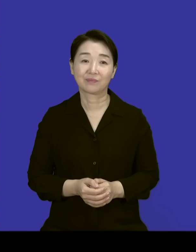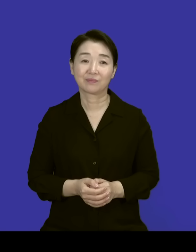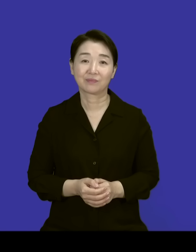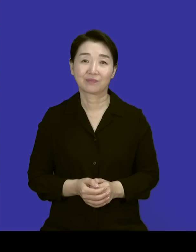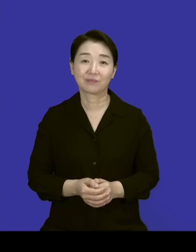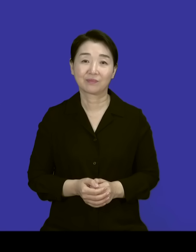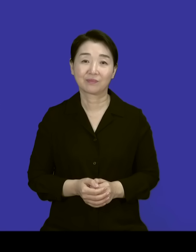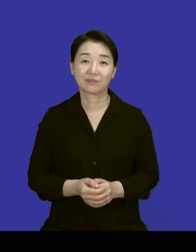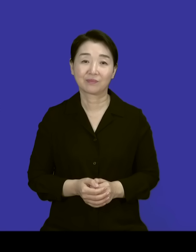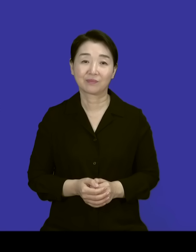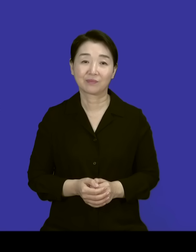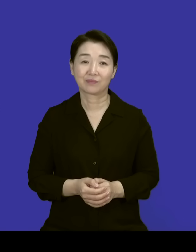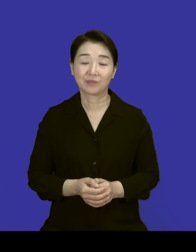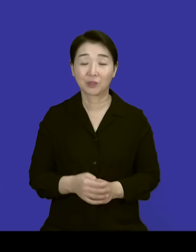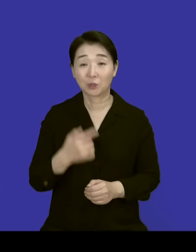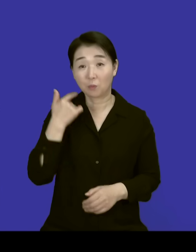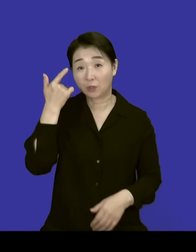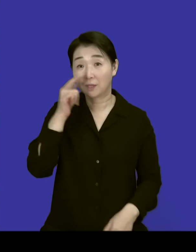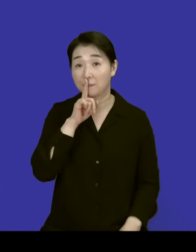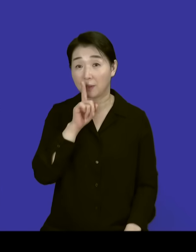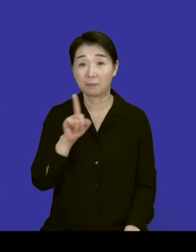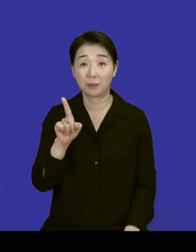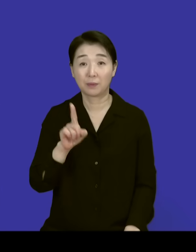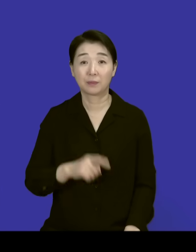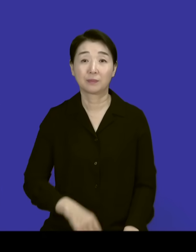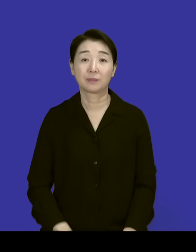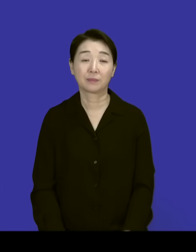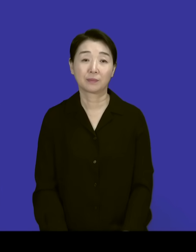얼마 전에 이제 목사님도 그런 얘기 하시더라고요.